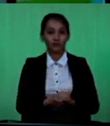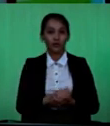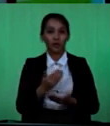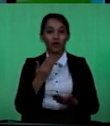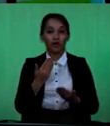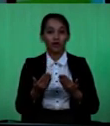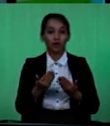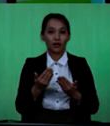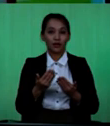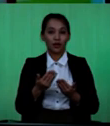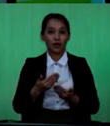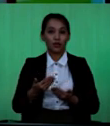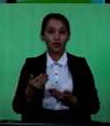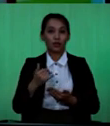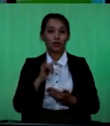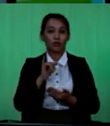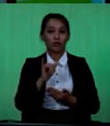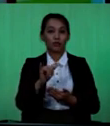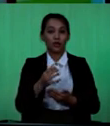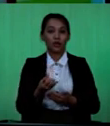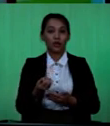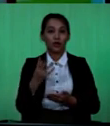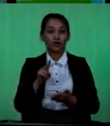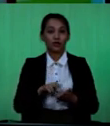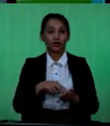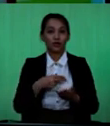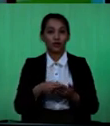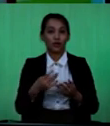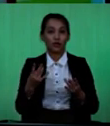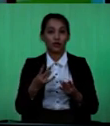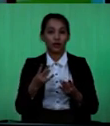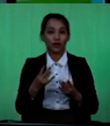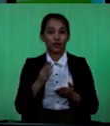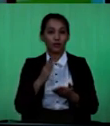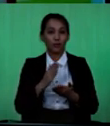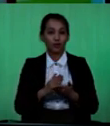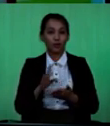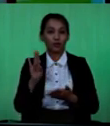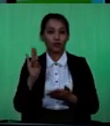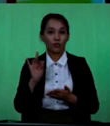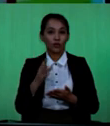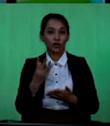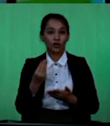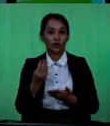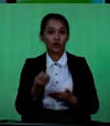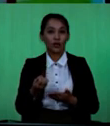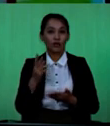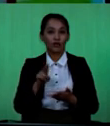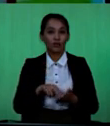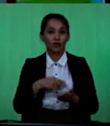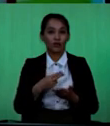Agar ular qancha bo'yash kerakligi ma'lum bo'lsa-yu, lekin yana qancha bo'yashlari kerakligi noma'lum